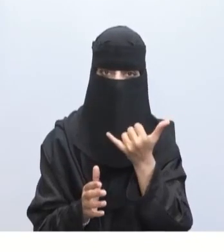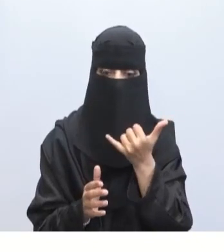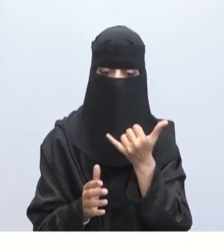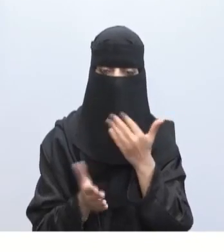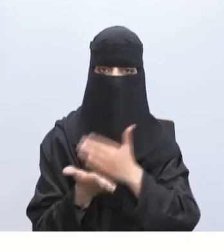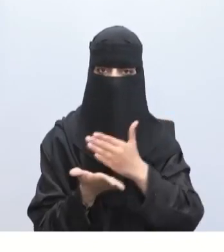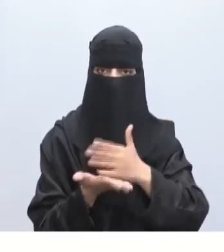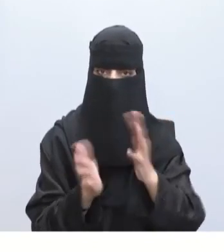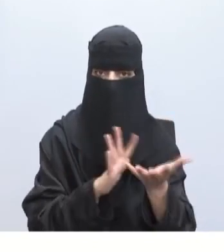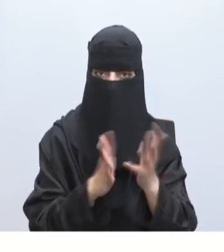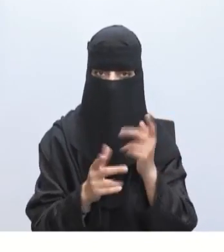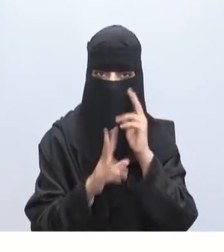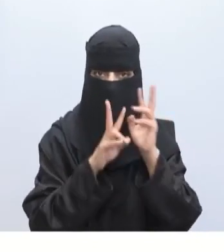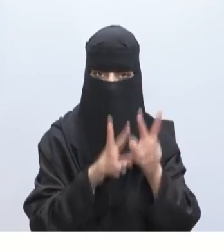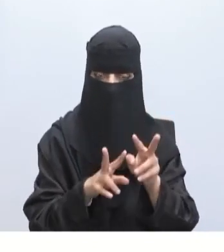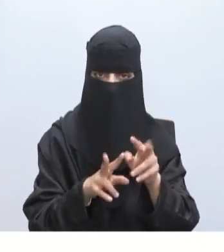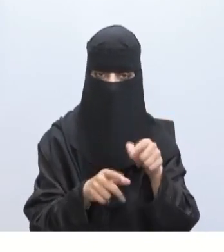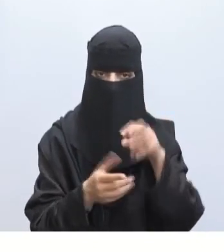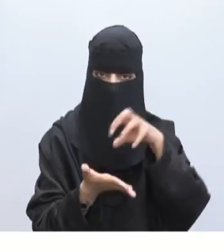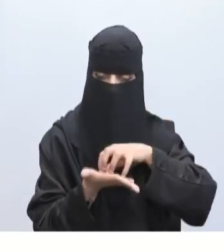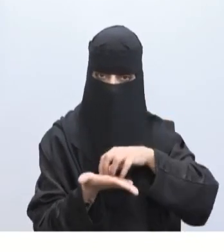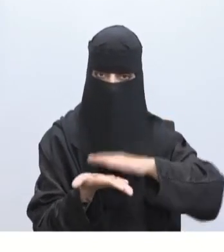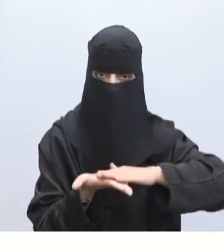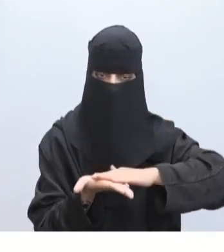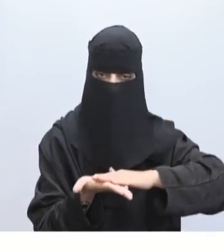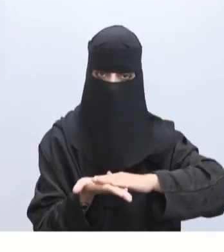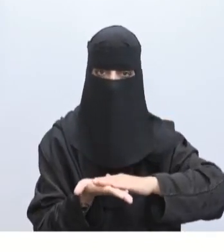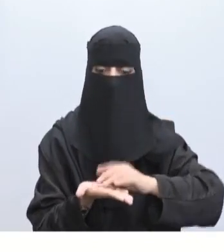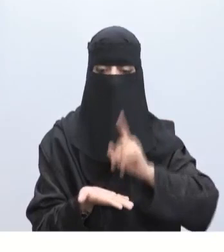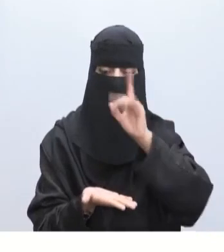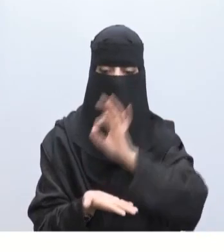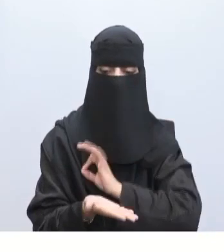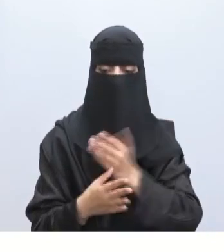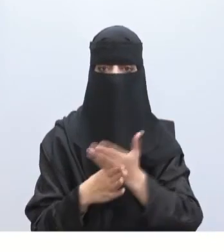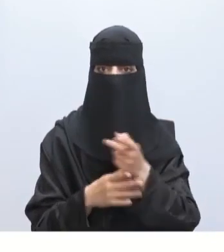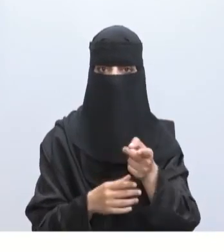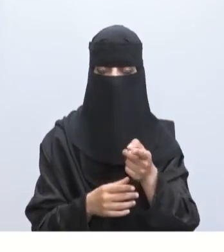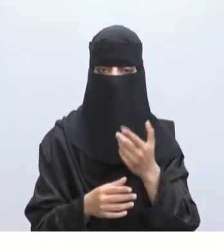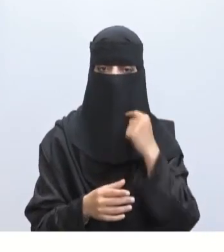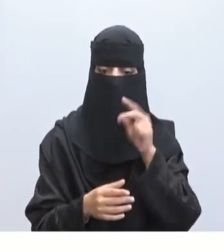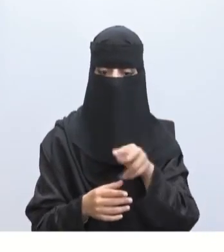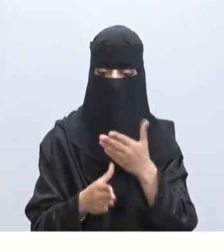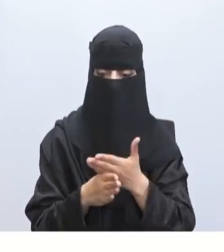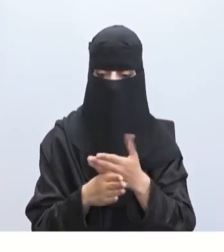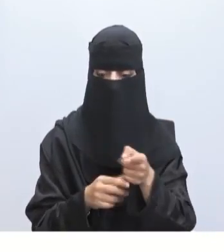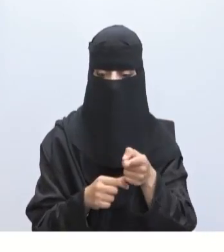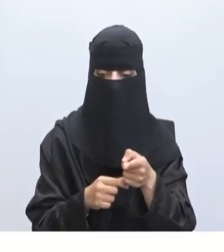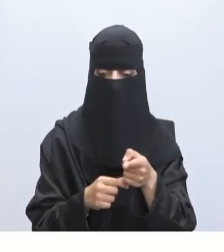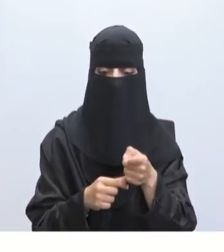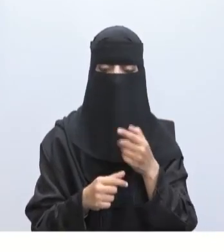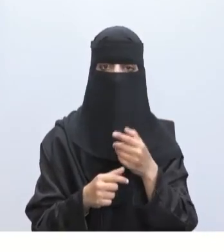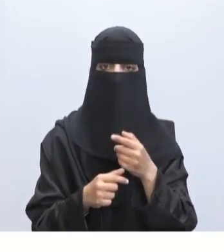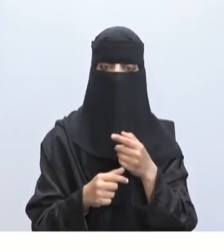والاحداث التي مرت به رحمه الله حيث كان كما ذكرت لكم ابنائي وبنات